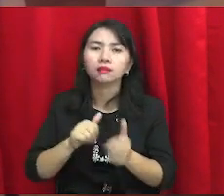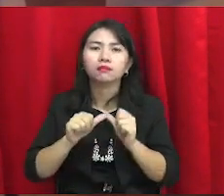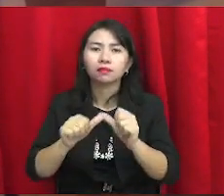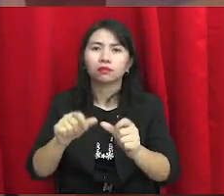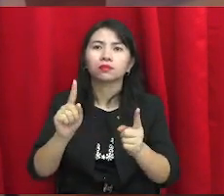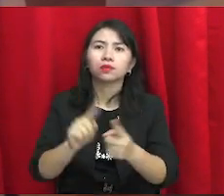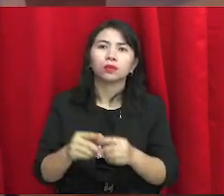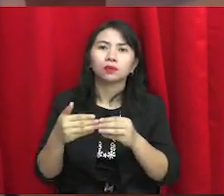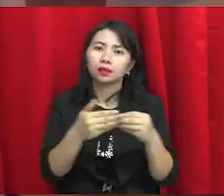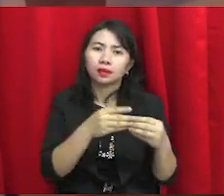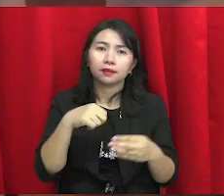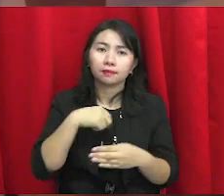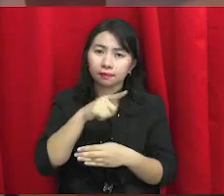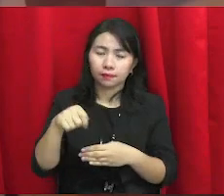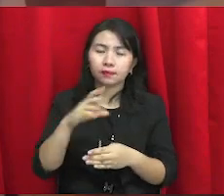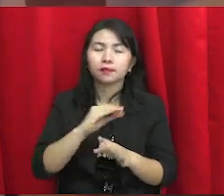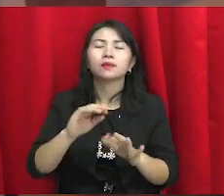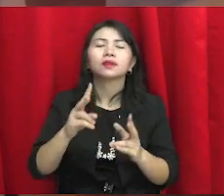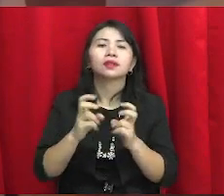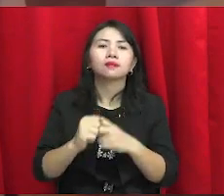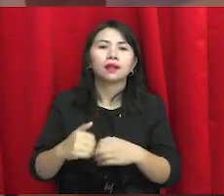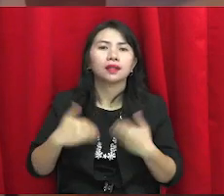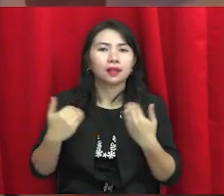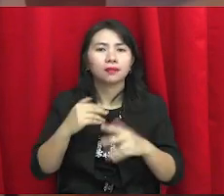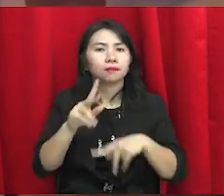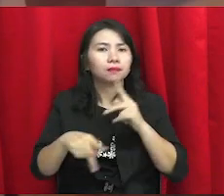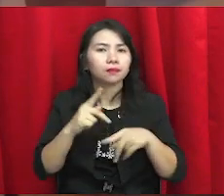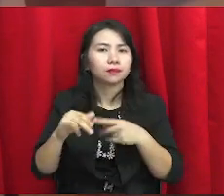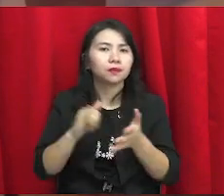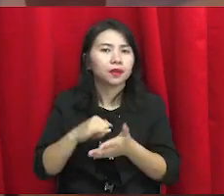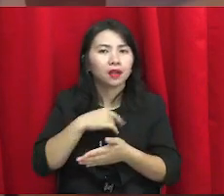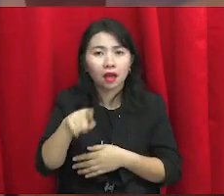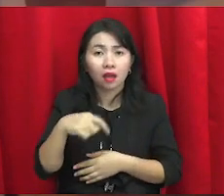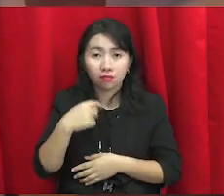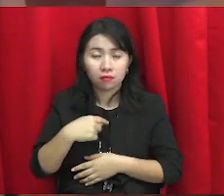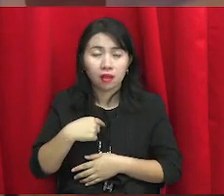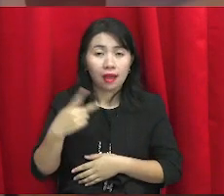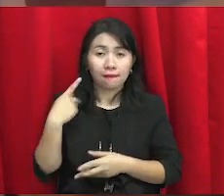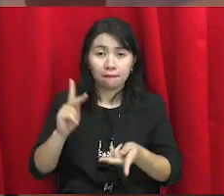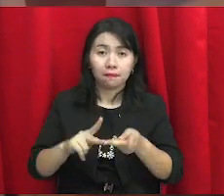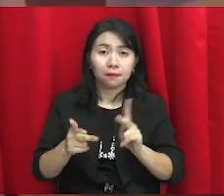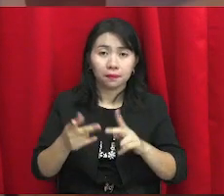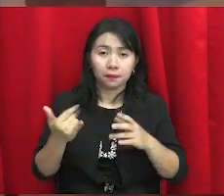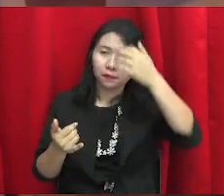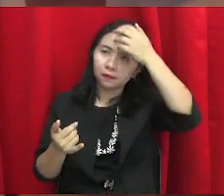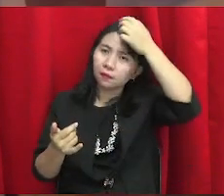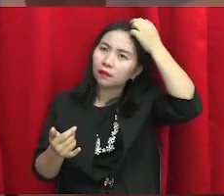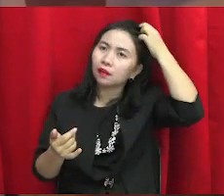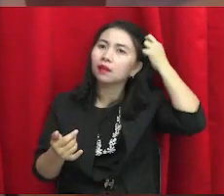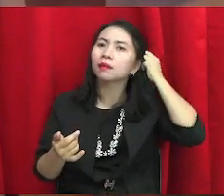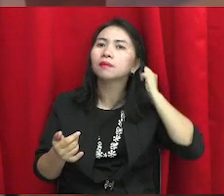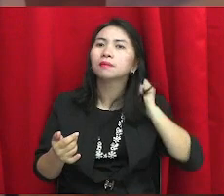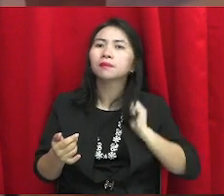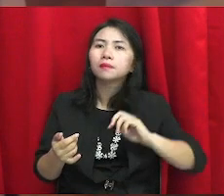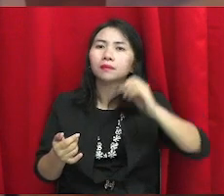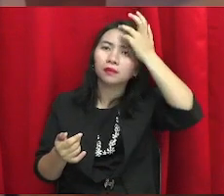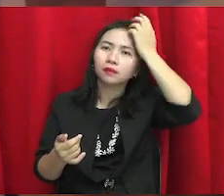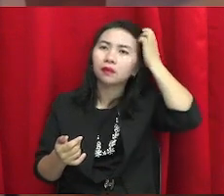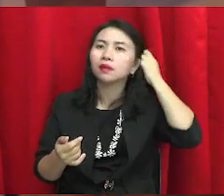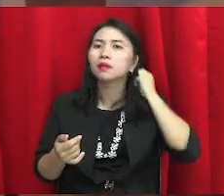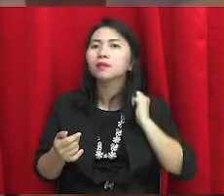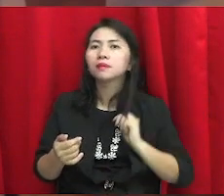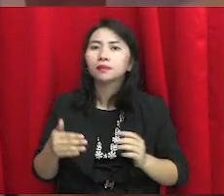atin, sa mga young people, at kahit sa atin, sa amin, na meron ng asawa. Naalala ko sinasabi ng pastor natin eh, kung sa umpisa pa lang hindi mo na